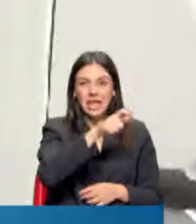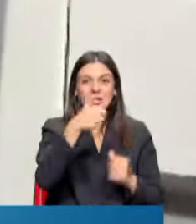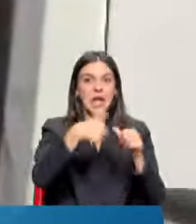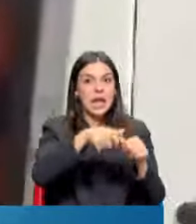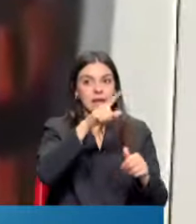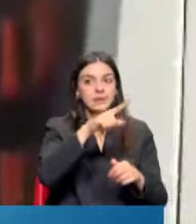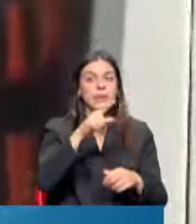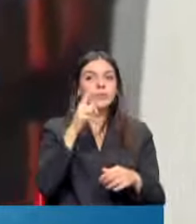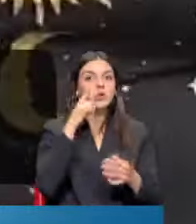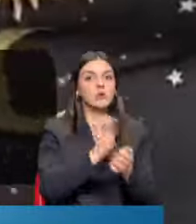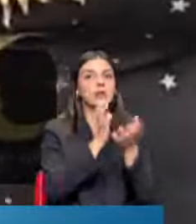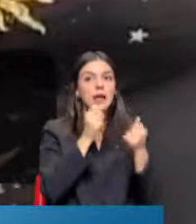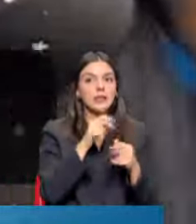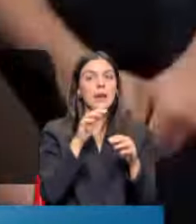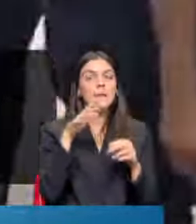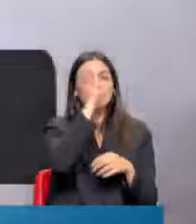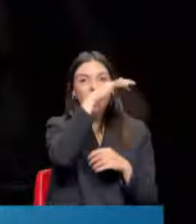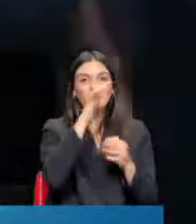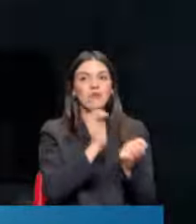ailelerinden fenalaşanlar oldu.